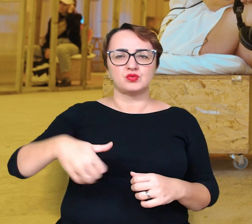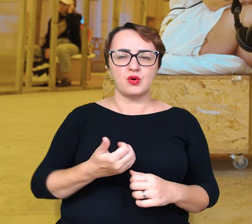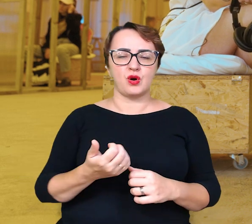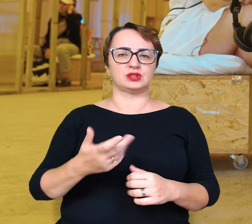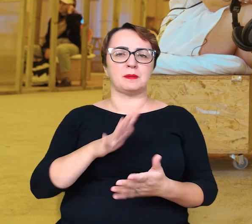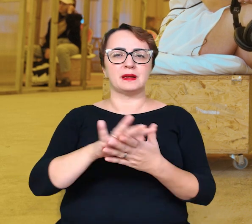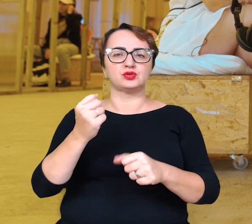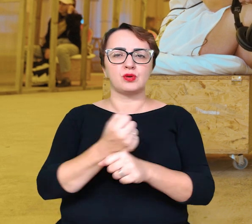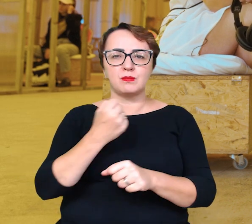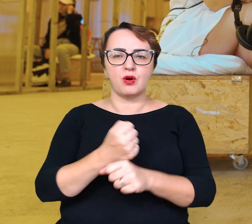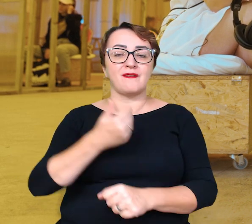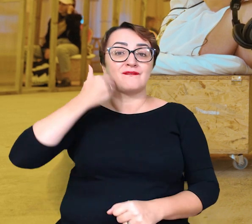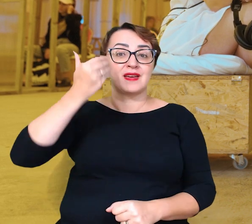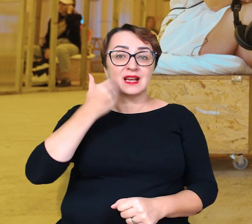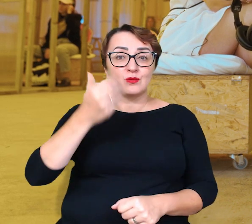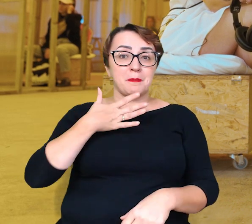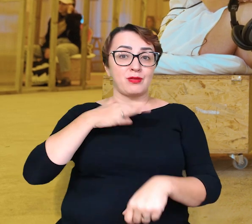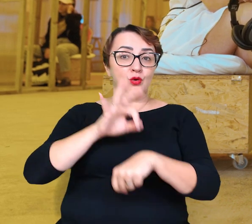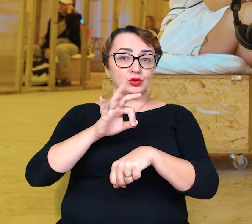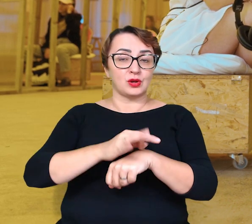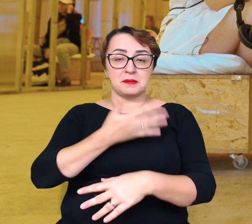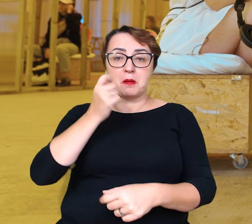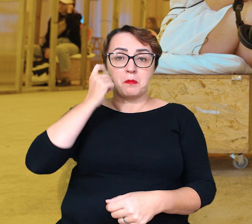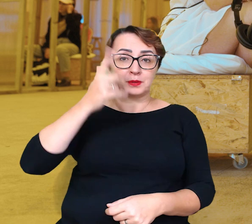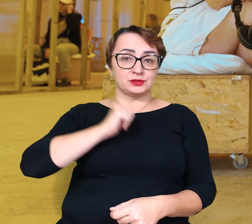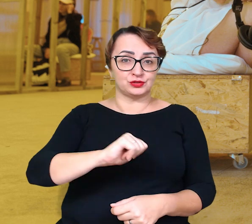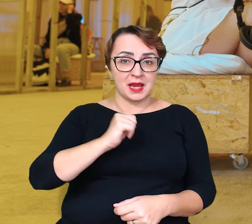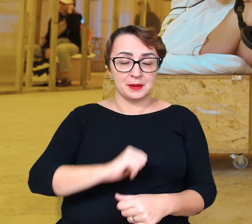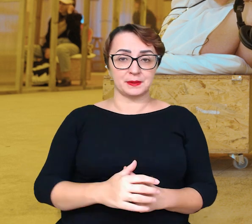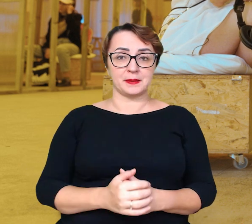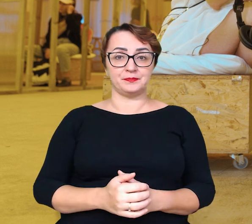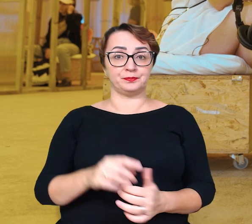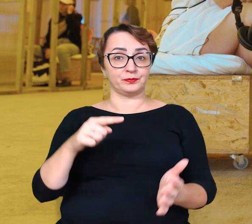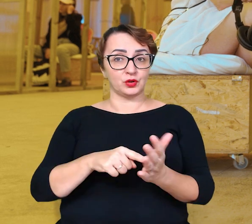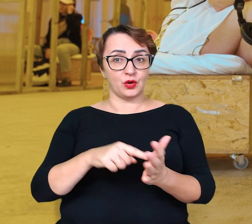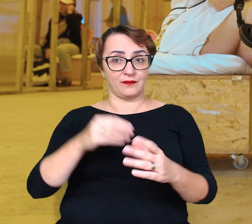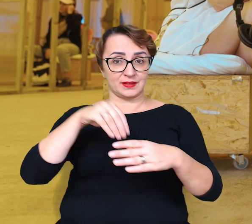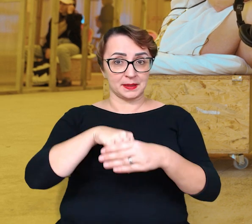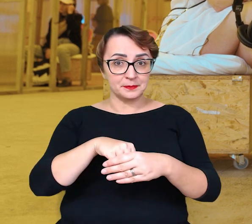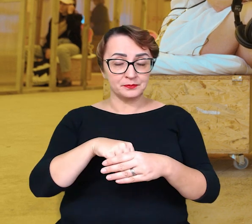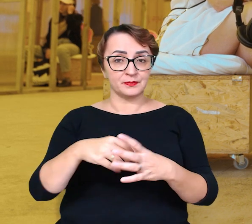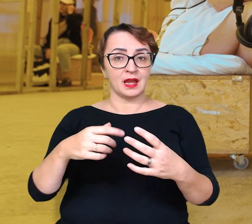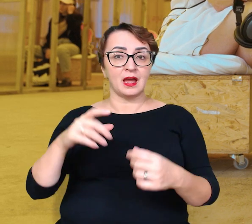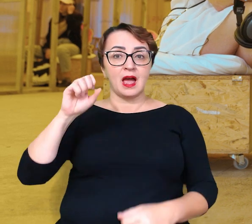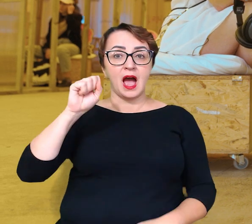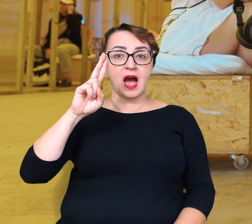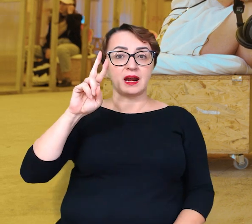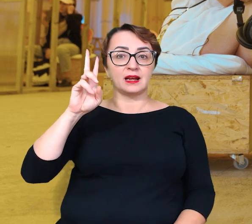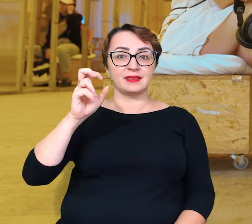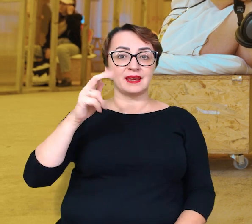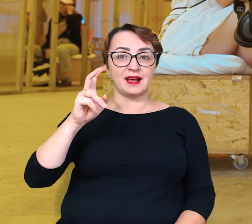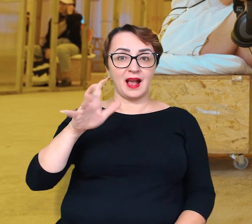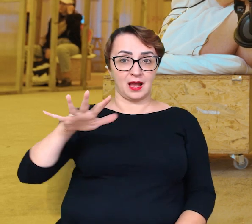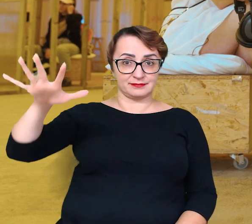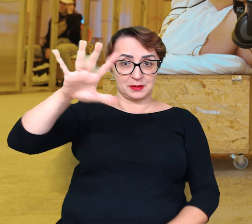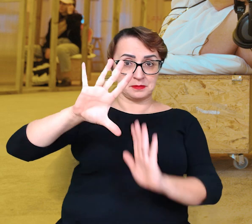bezrobotnych, wykładowców z doktoratem, ale bez pomysłu na siebie. I w takich ramach tego arktycznego miasteczka oni